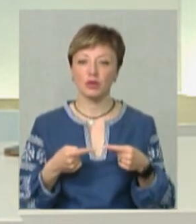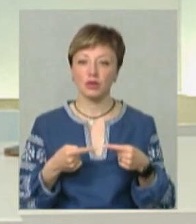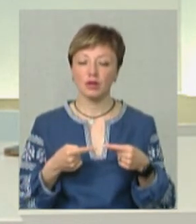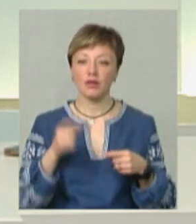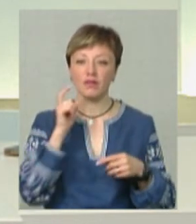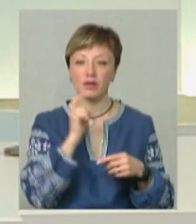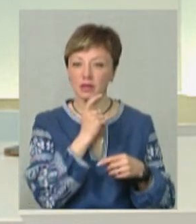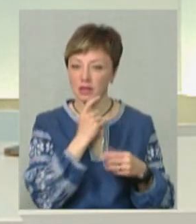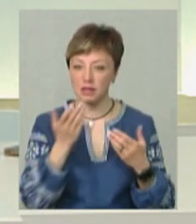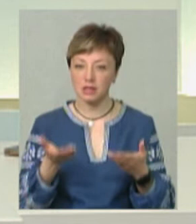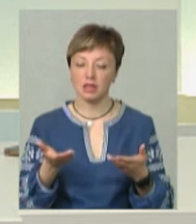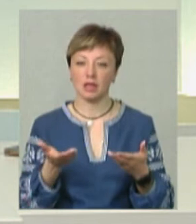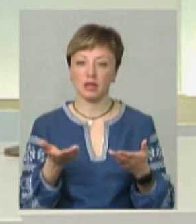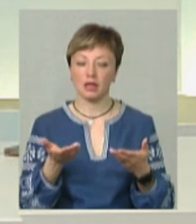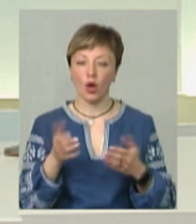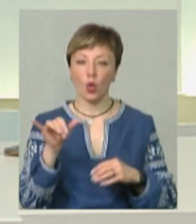Вінницький